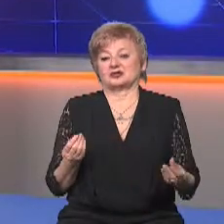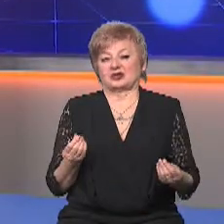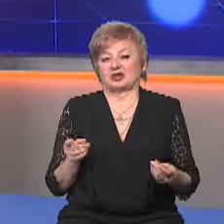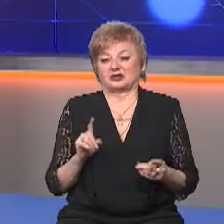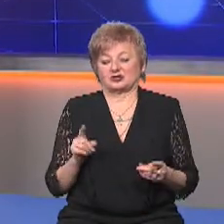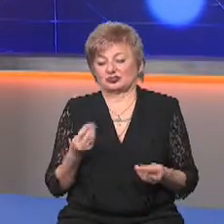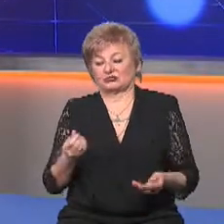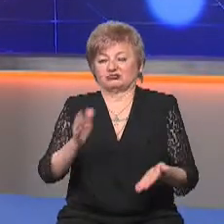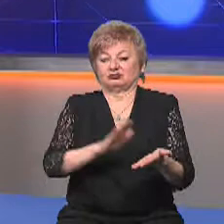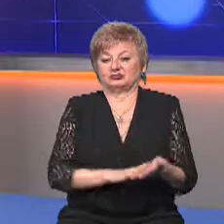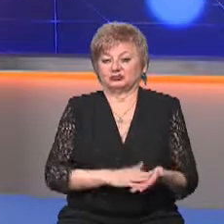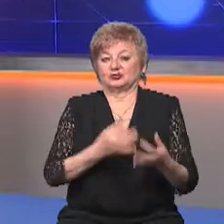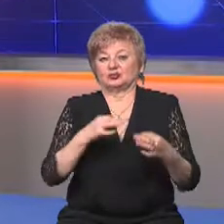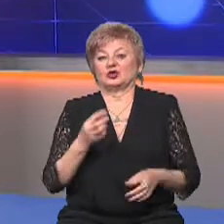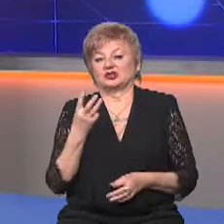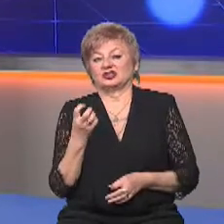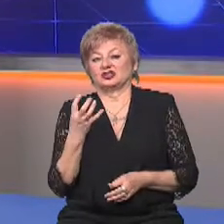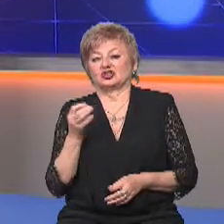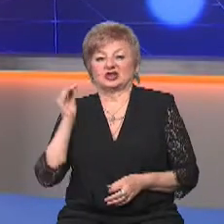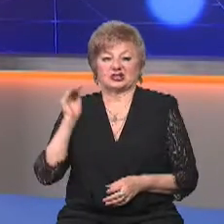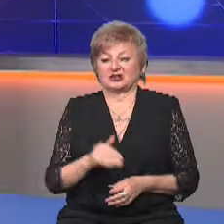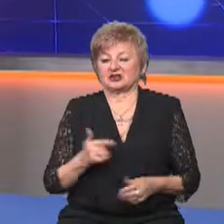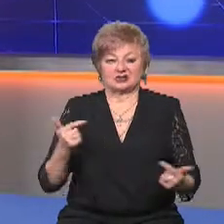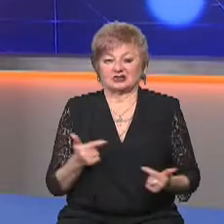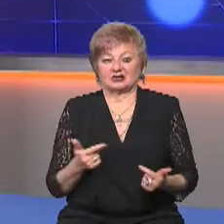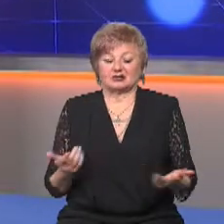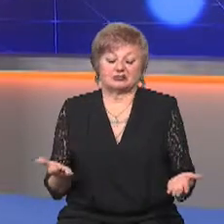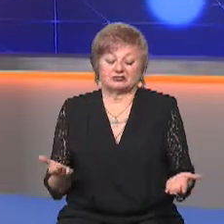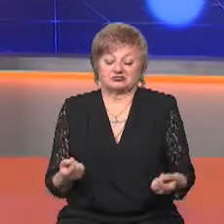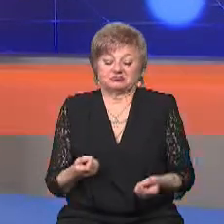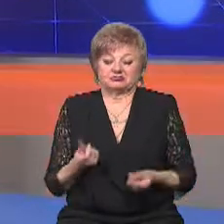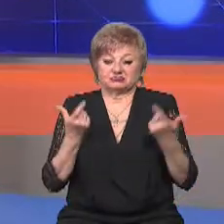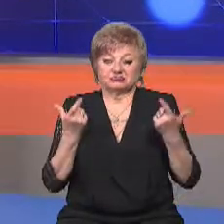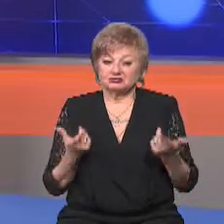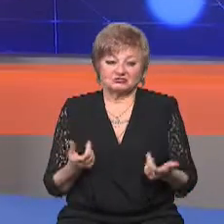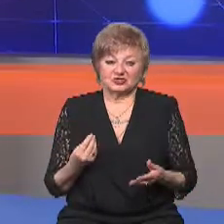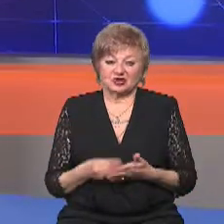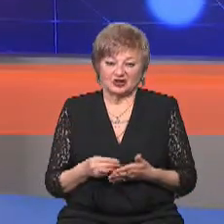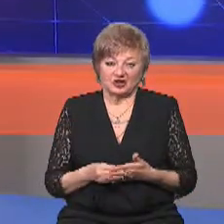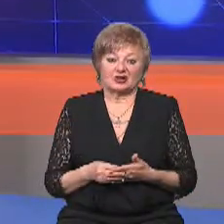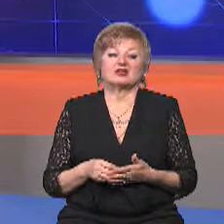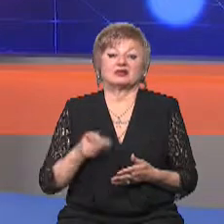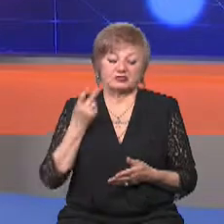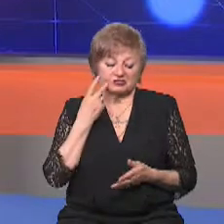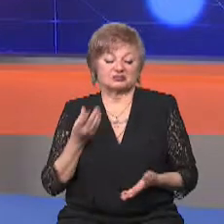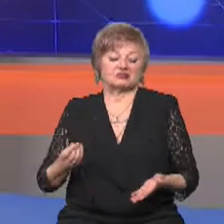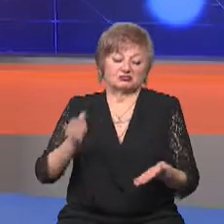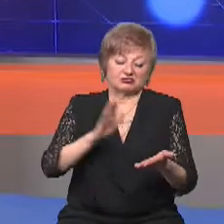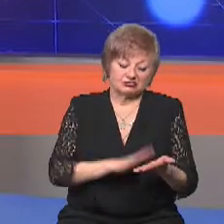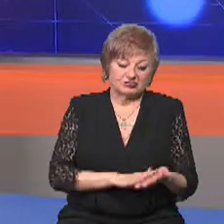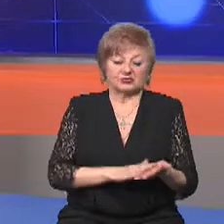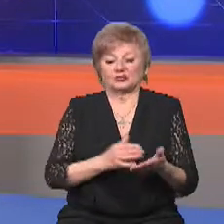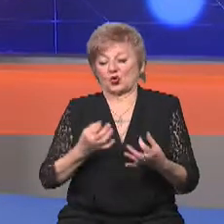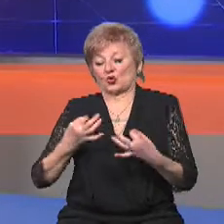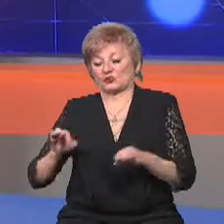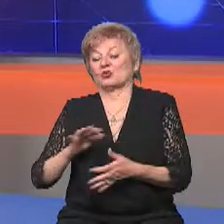внести заставу. Тобто там 300-400 тисяч гривень, для них це дрібні кошти, які вони без проблем вносять. Тут же вони виходять,